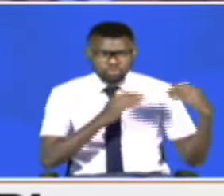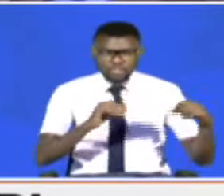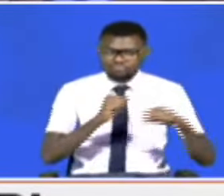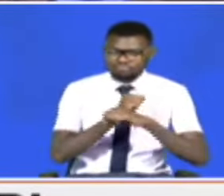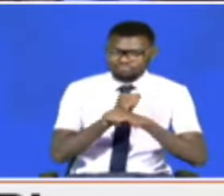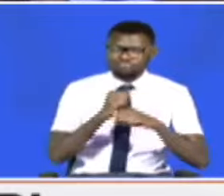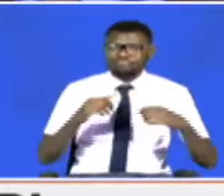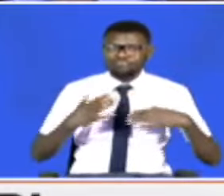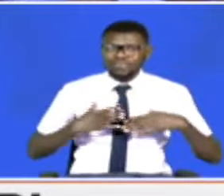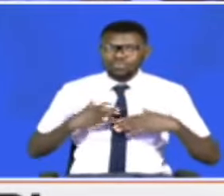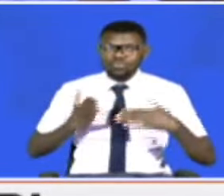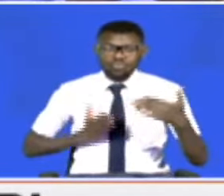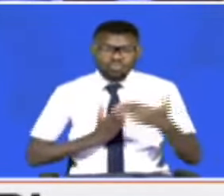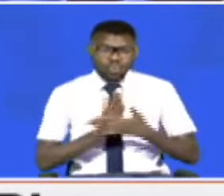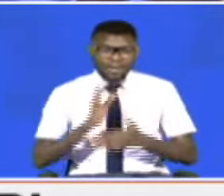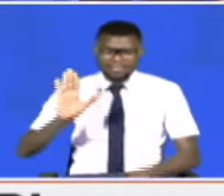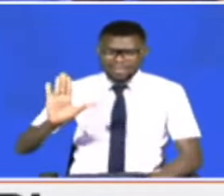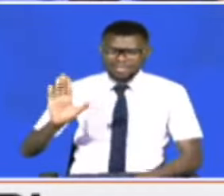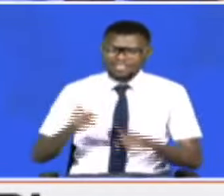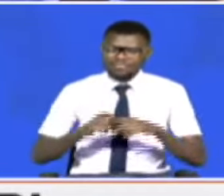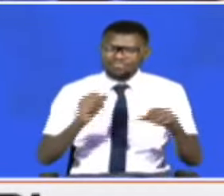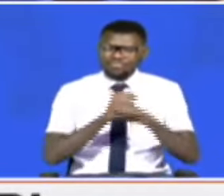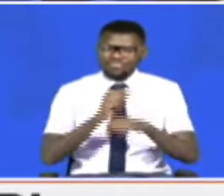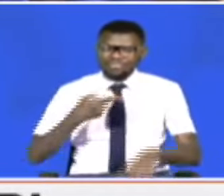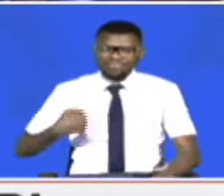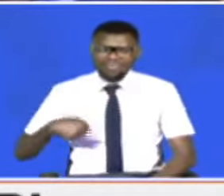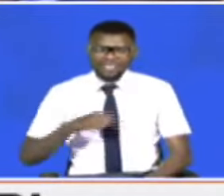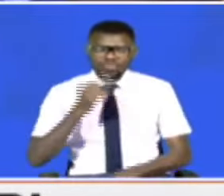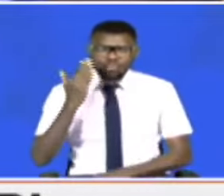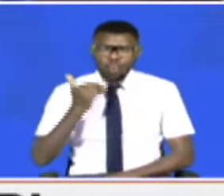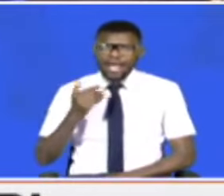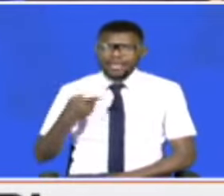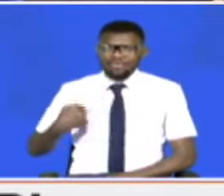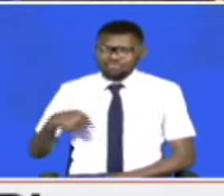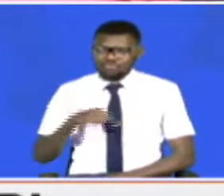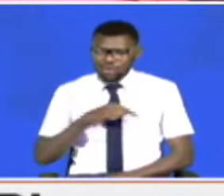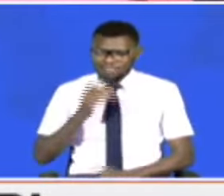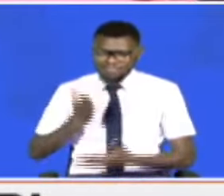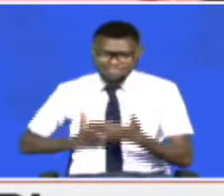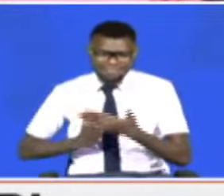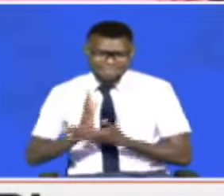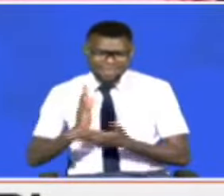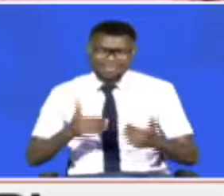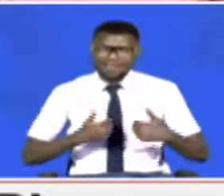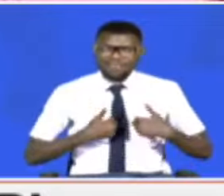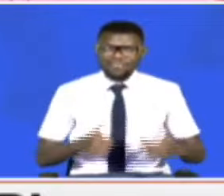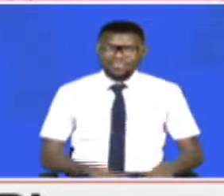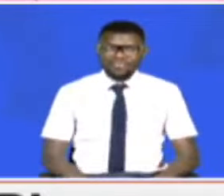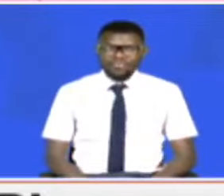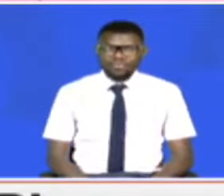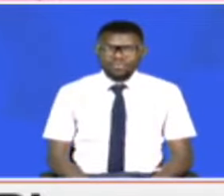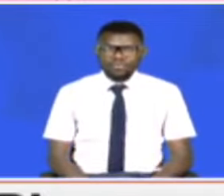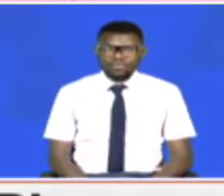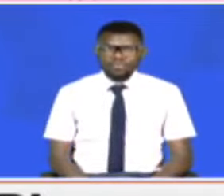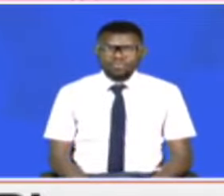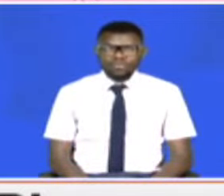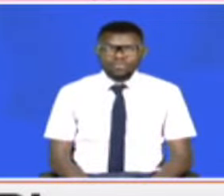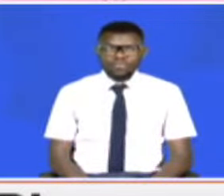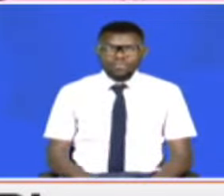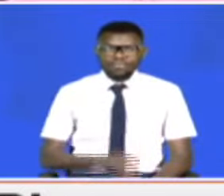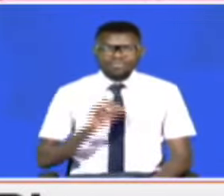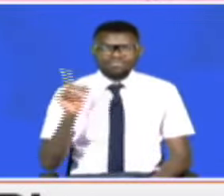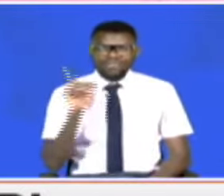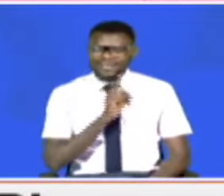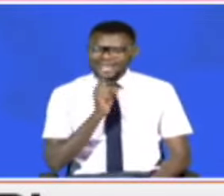ya mwananchi. Na pia sisi watulinde, manake hata sisi ni haki ya mwananchi, ama sisi pia tuna haki. We want you to stop the CA threats. We want you